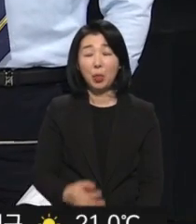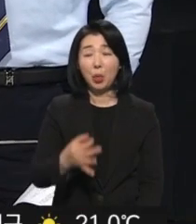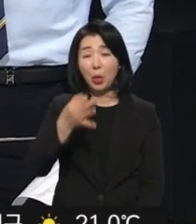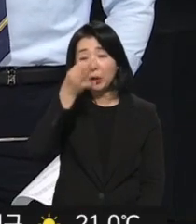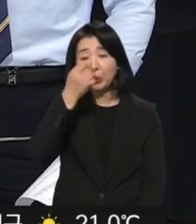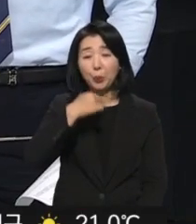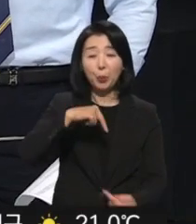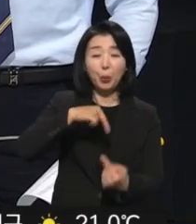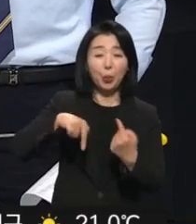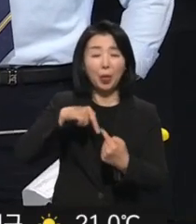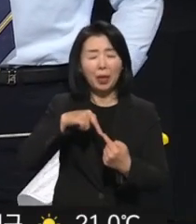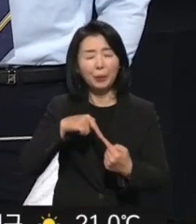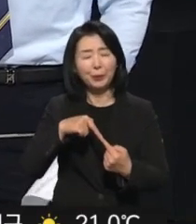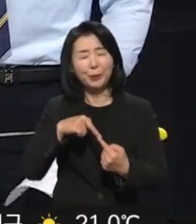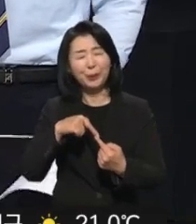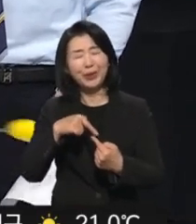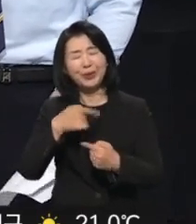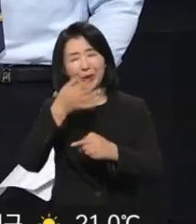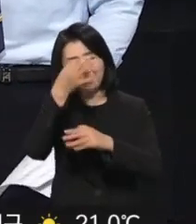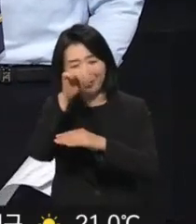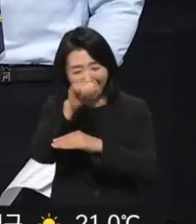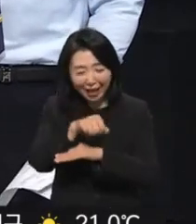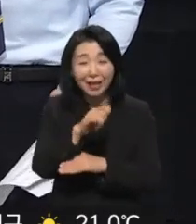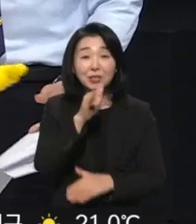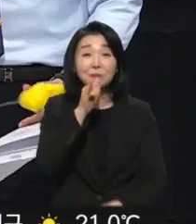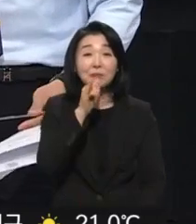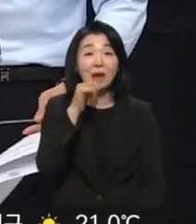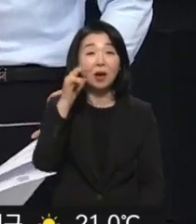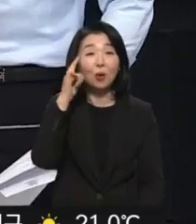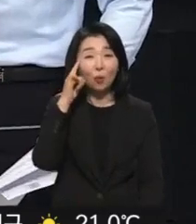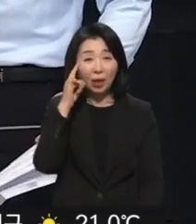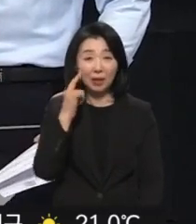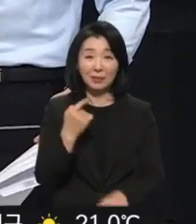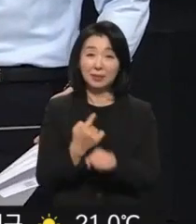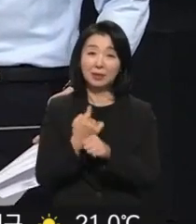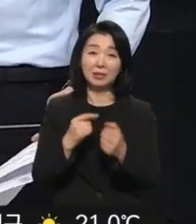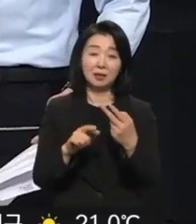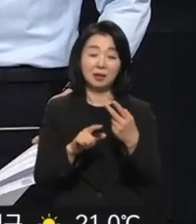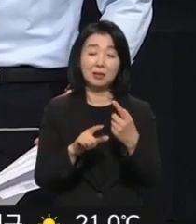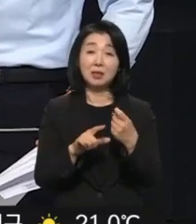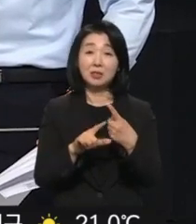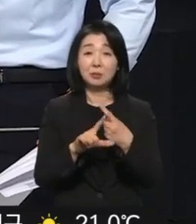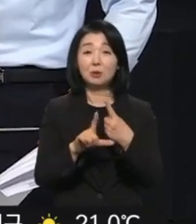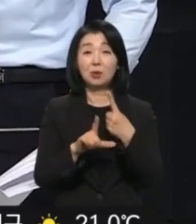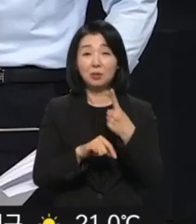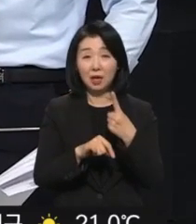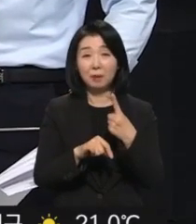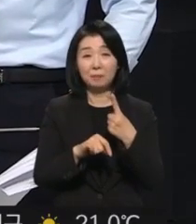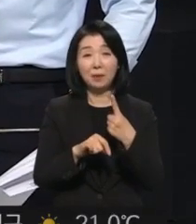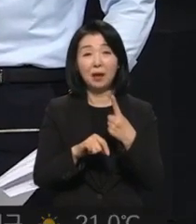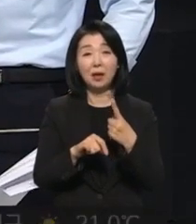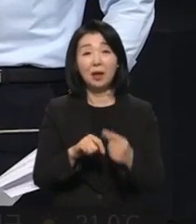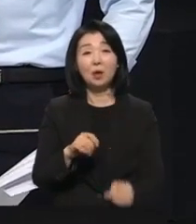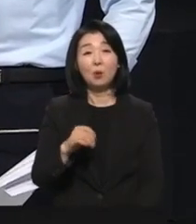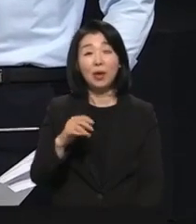썼다 고개를 숙였던 적도 있습니다. 지난해 11월엔 이 주한 EU 대사의 발언을 왜곡 발표한 사실이 드러난